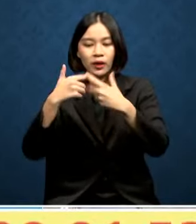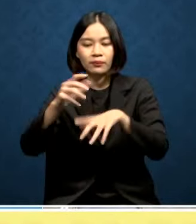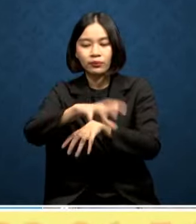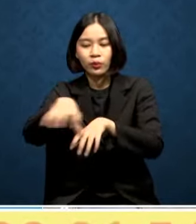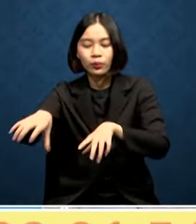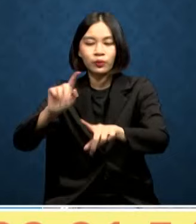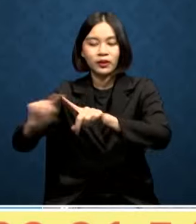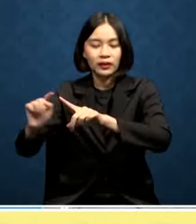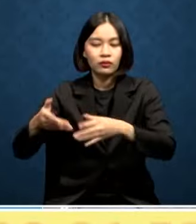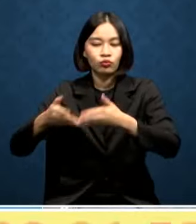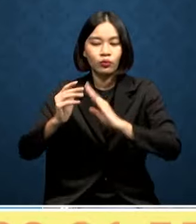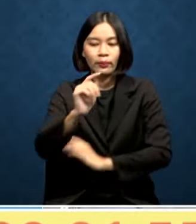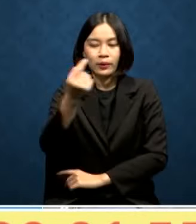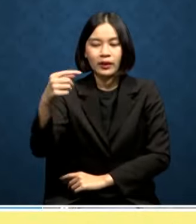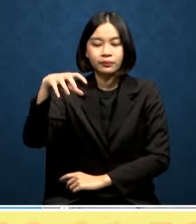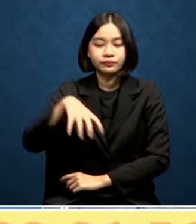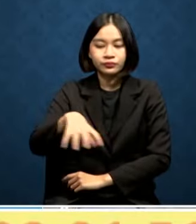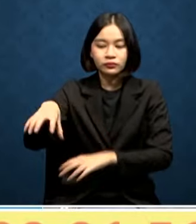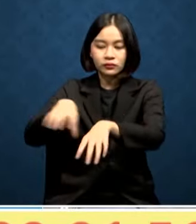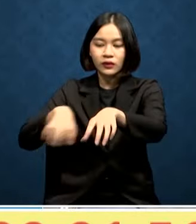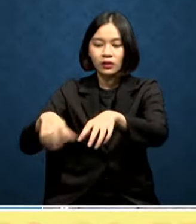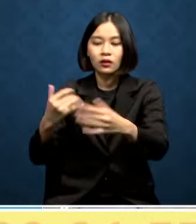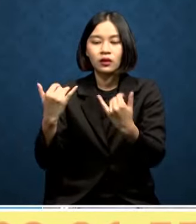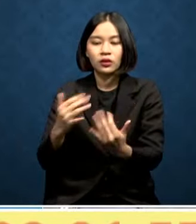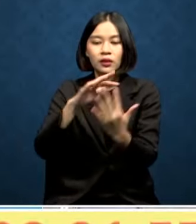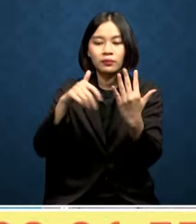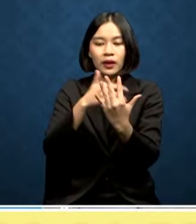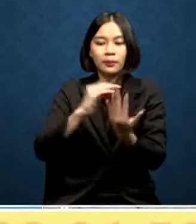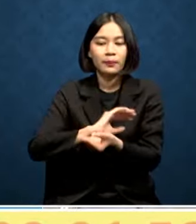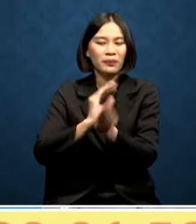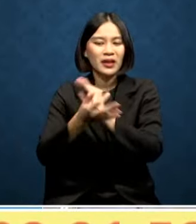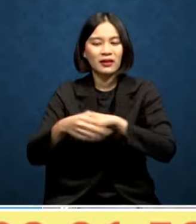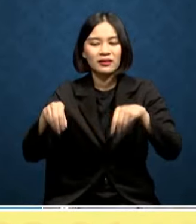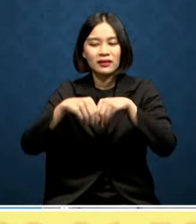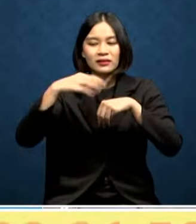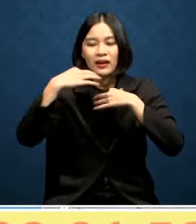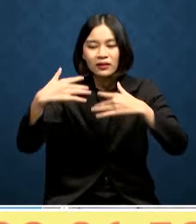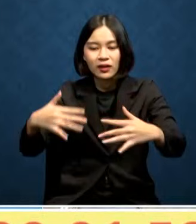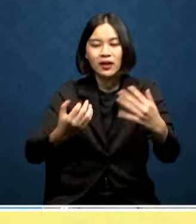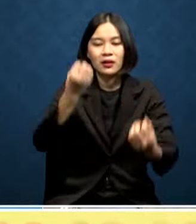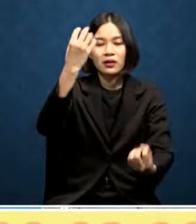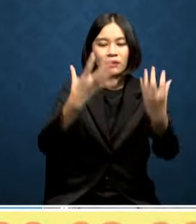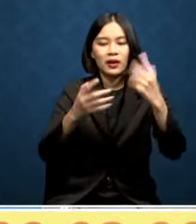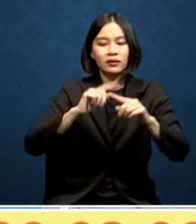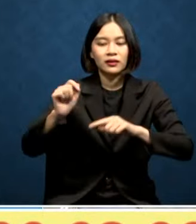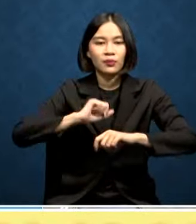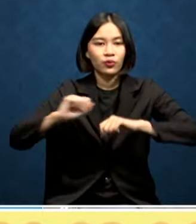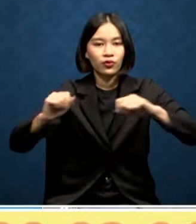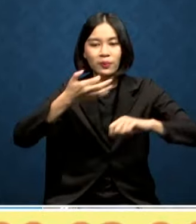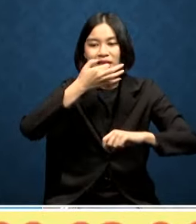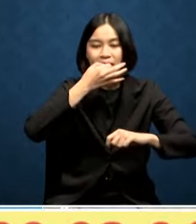นิคมที่จะตั้งขึ้นใหม่เนี่ยขอเป็นแปลงผังเมืองเนี่ยอยู่ติดทะเลติดป่าชายเลนซ้ายขวาเป็นนา